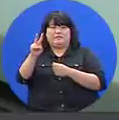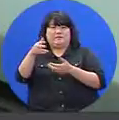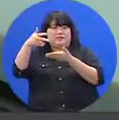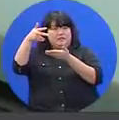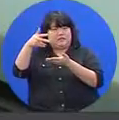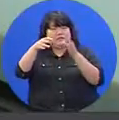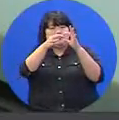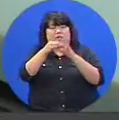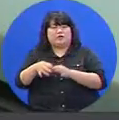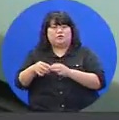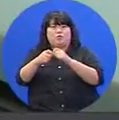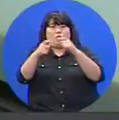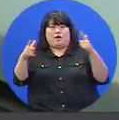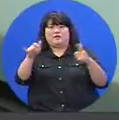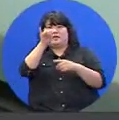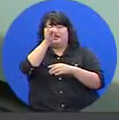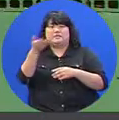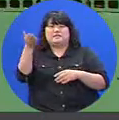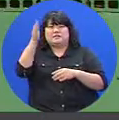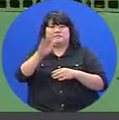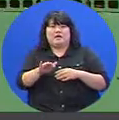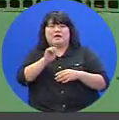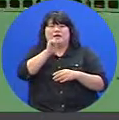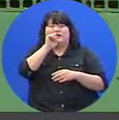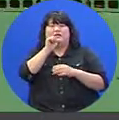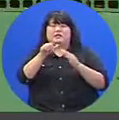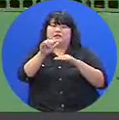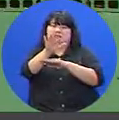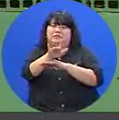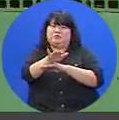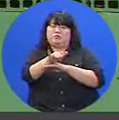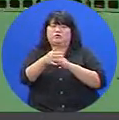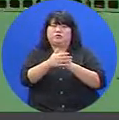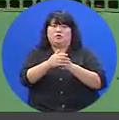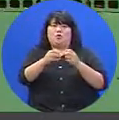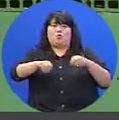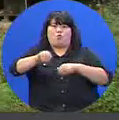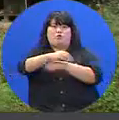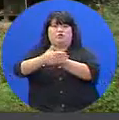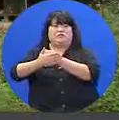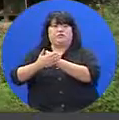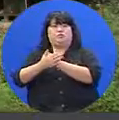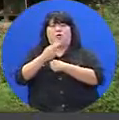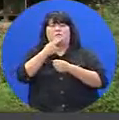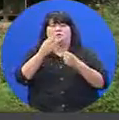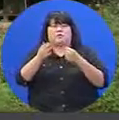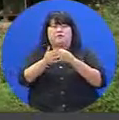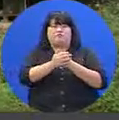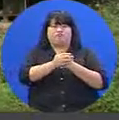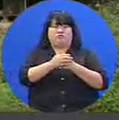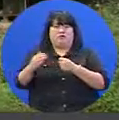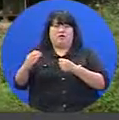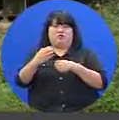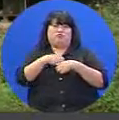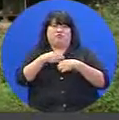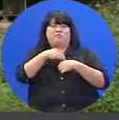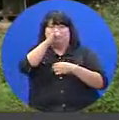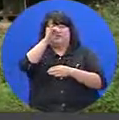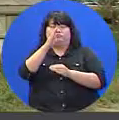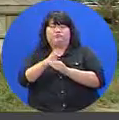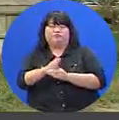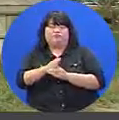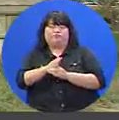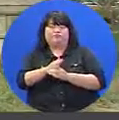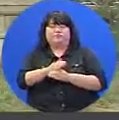CCTV는 계속 확대되는 추세지만 가난한 시골 마을은 오히려 지원에서 제외돼 방범 사각지대로 남아